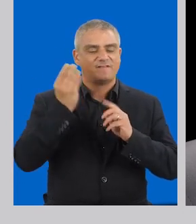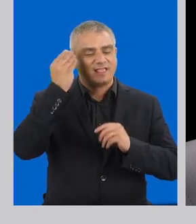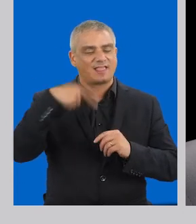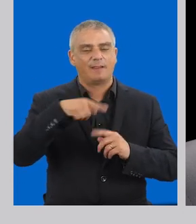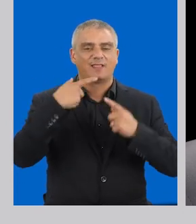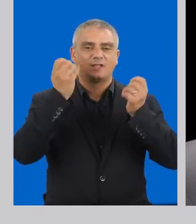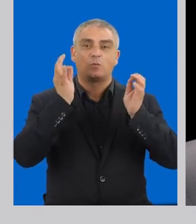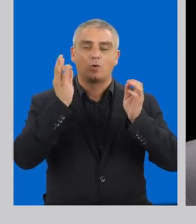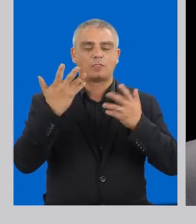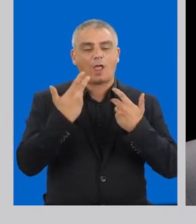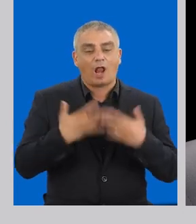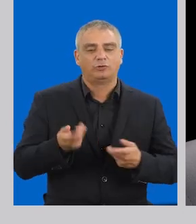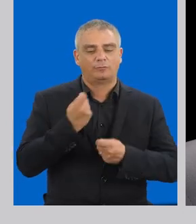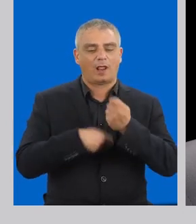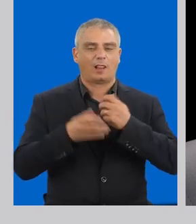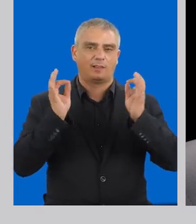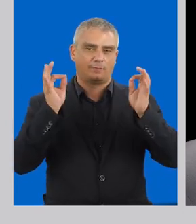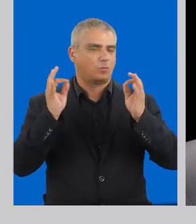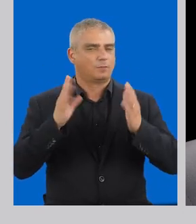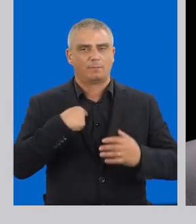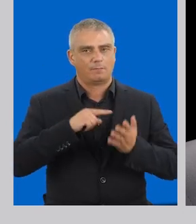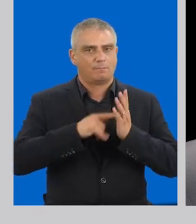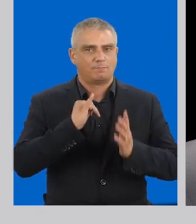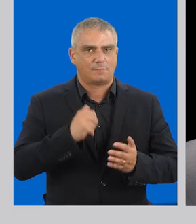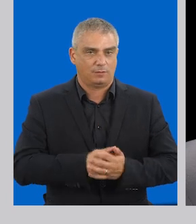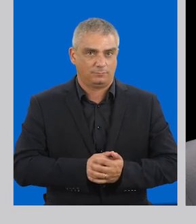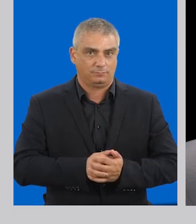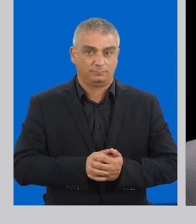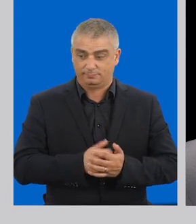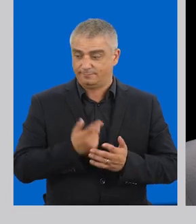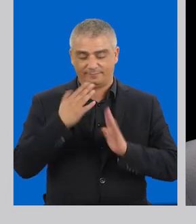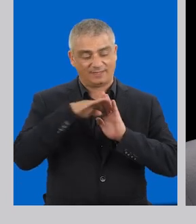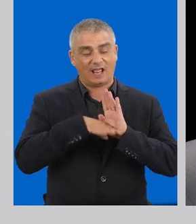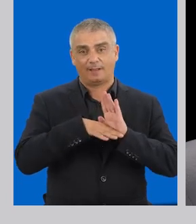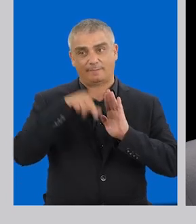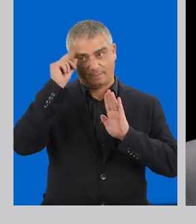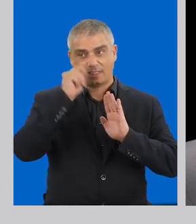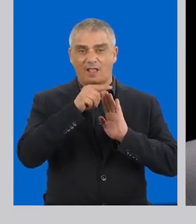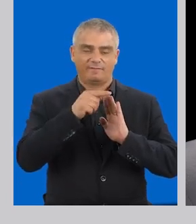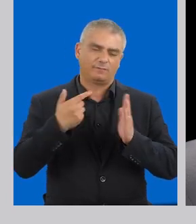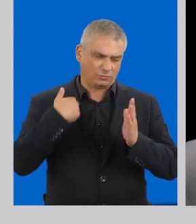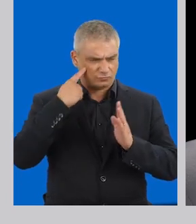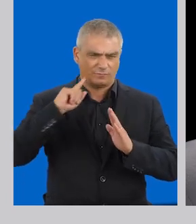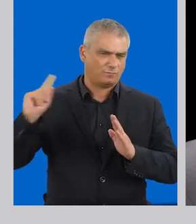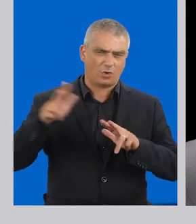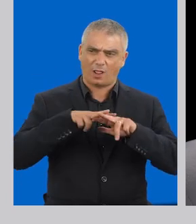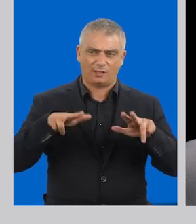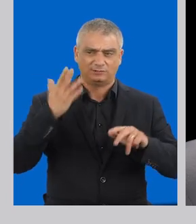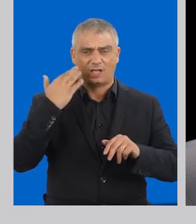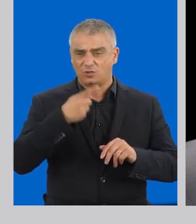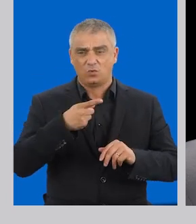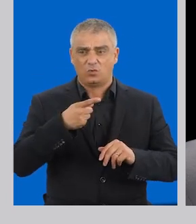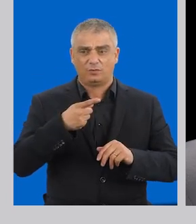ושל תלמידי חינוך מיוחד שהם מוחלשים כלכלית בפרט למה אני מתכוון א הכללים לפחות בתל אביב אני חושב שבכל הארץ